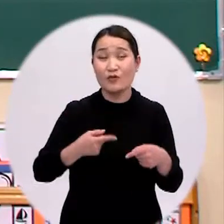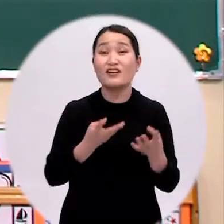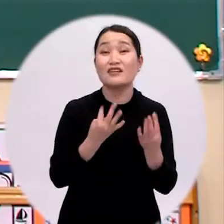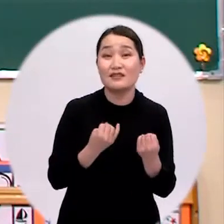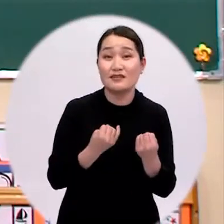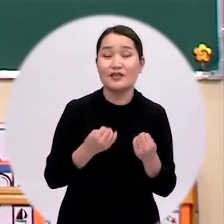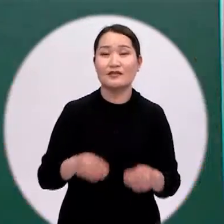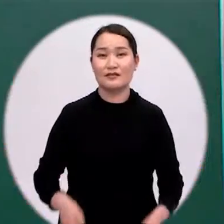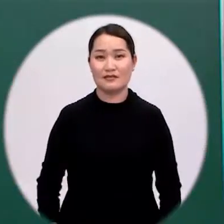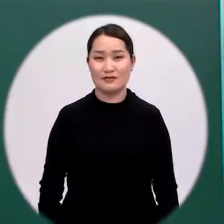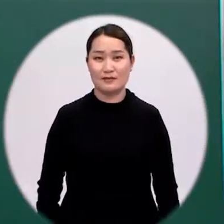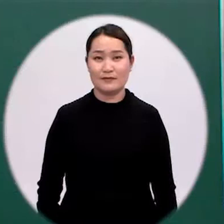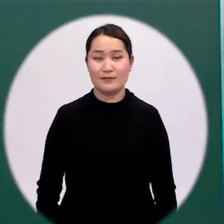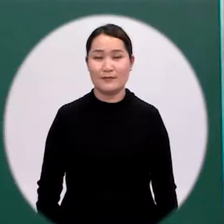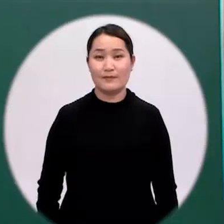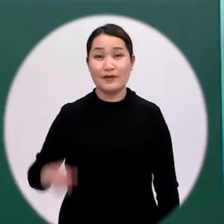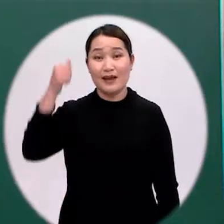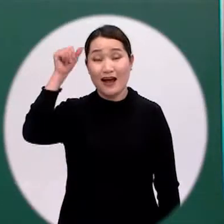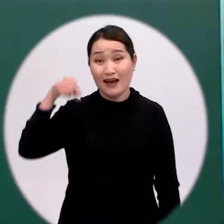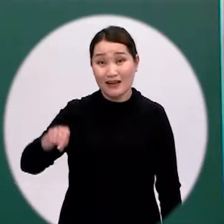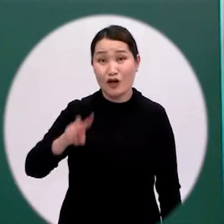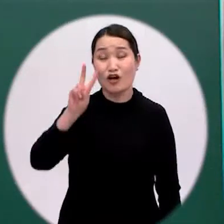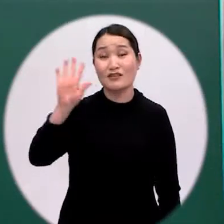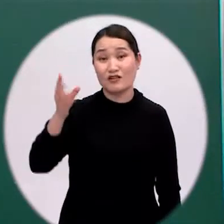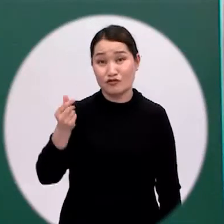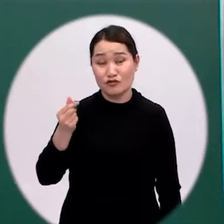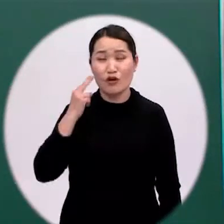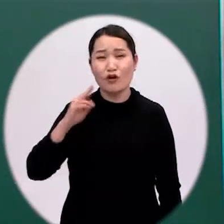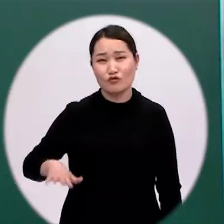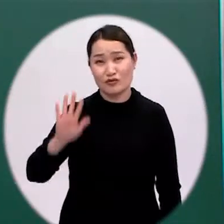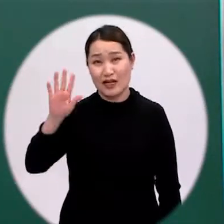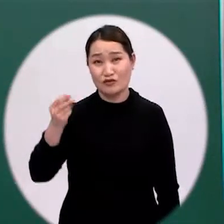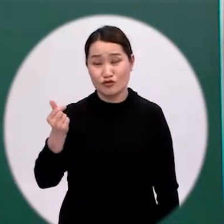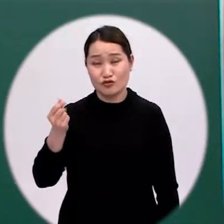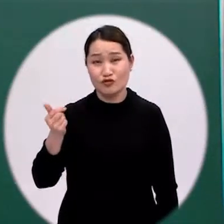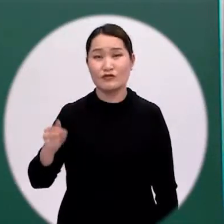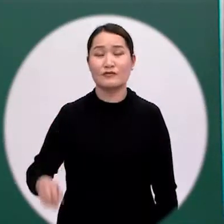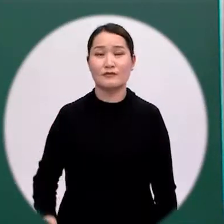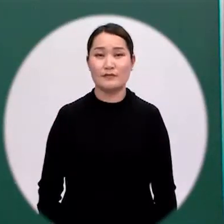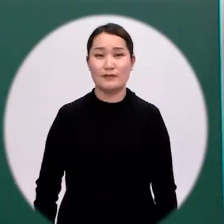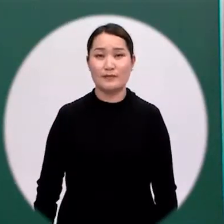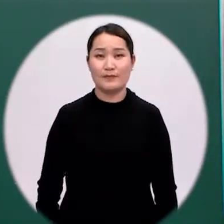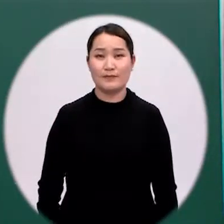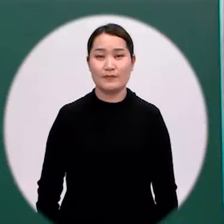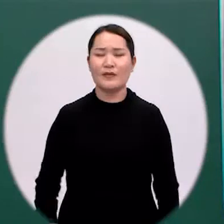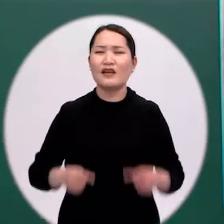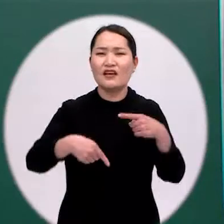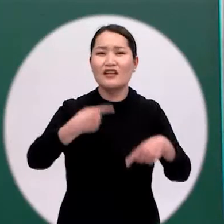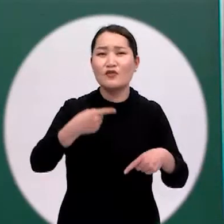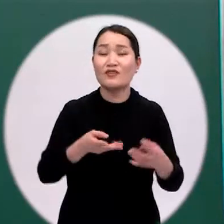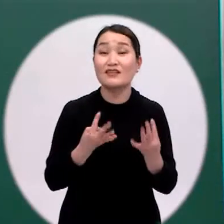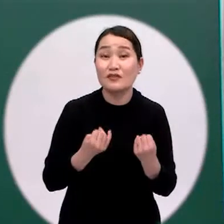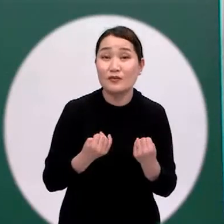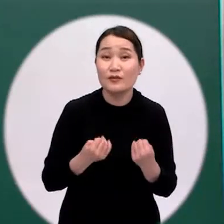цөмөрөө. Ах 25 төгрөгтөө дүү 5 төгрөгтөө бол ах хэдэн төгрөгөөр илүү байна